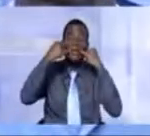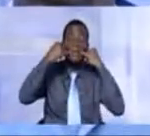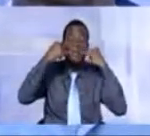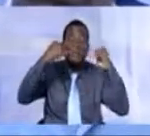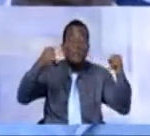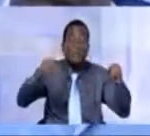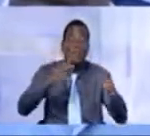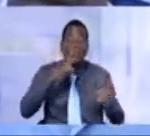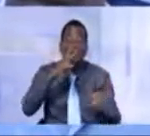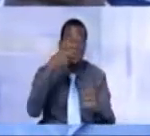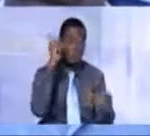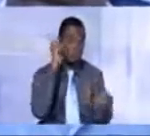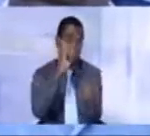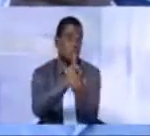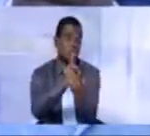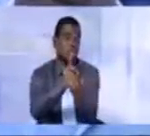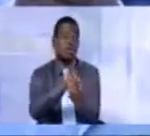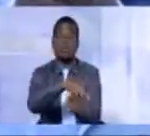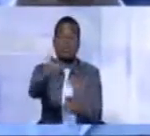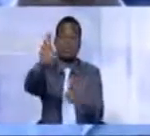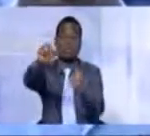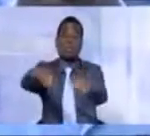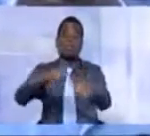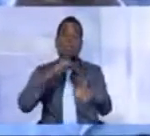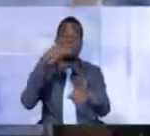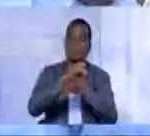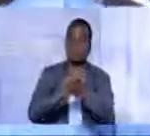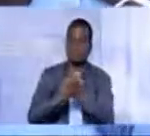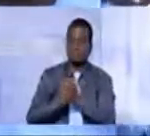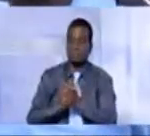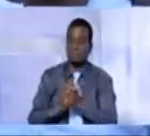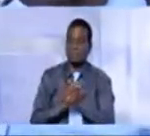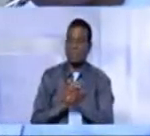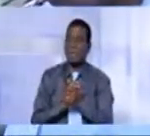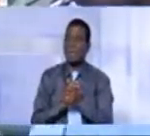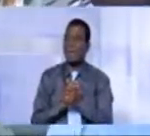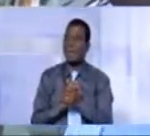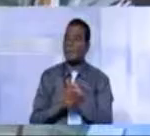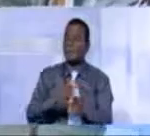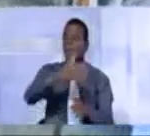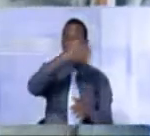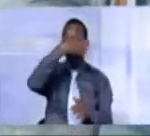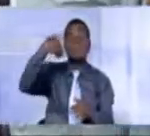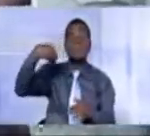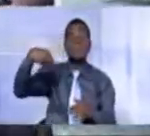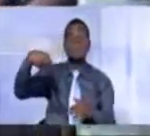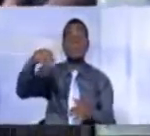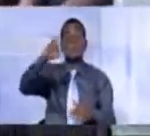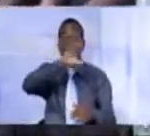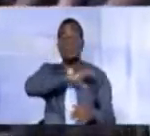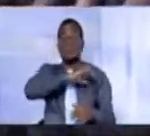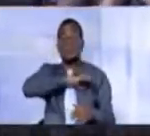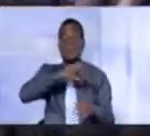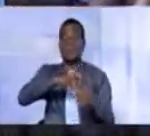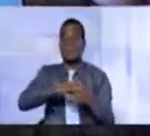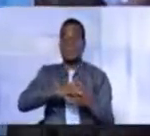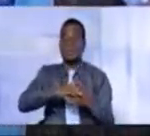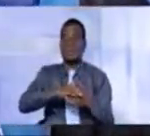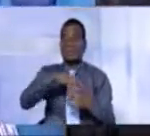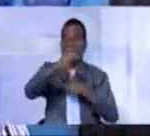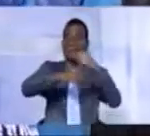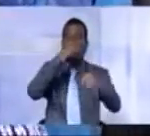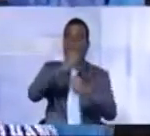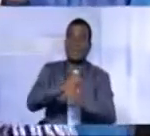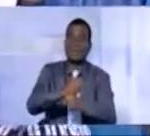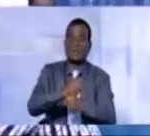informations vraies et justes, vous ne pouvez pas avancer dans votre métier. Le meilleur policier de l'année 2015 est dans le Bassa-Sandra.